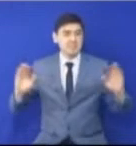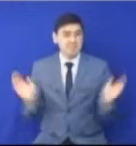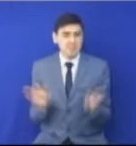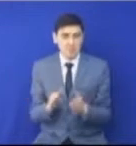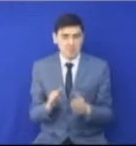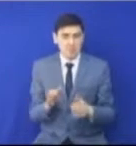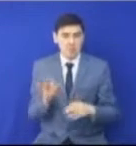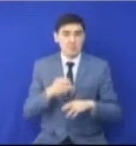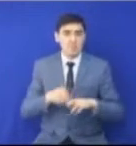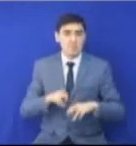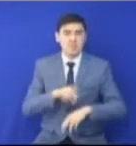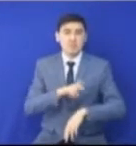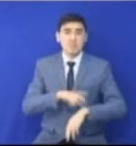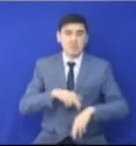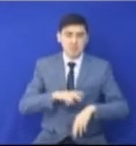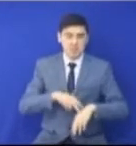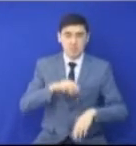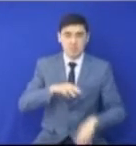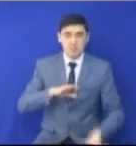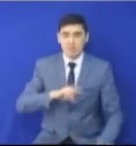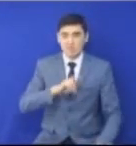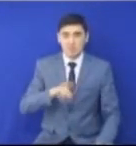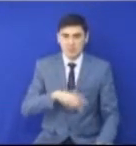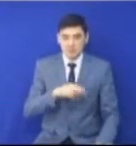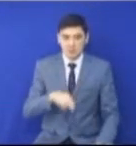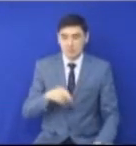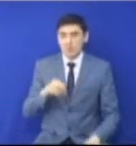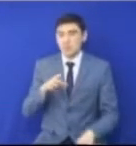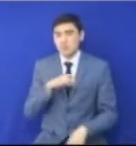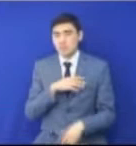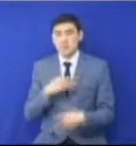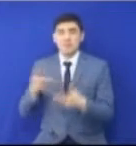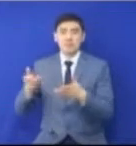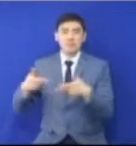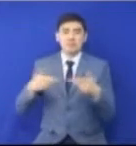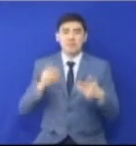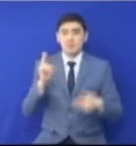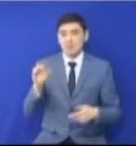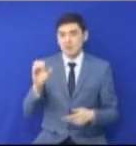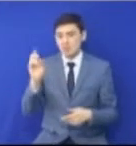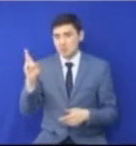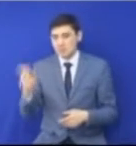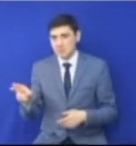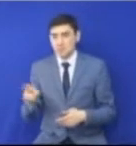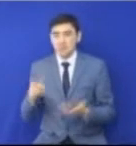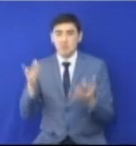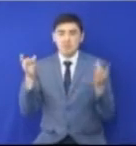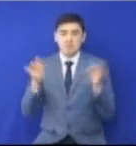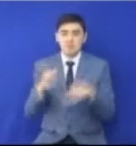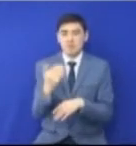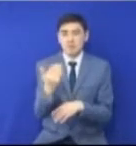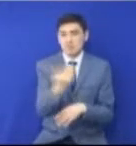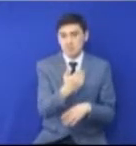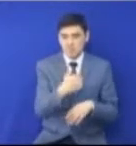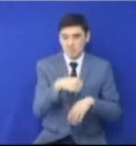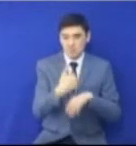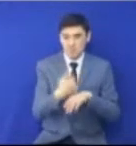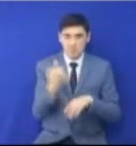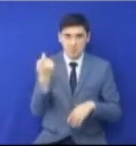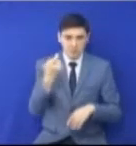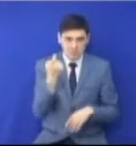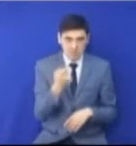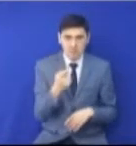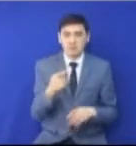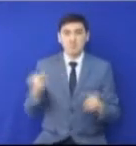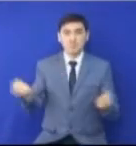полиция қызметі басшылығы, жекеменшік пәтер иелері, кооператив төрағалары мен көңіл көтеру орындары қожайындарының қатысуымен өткен жиында